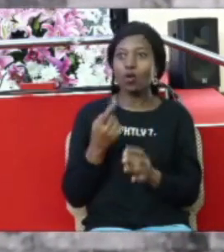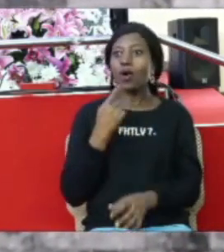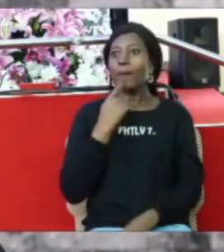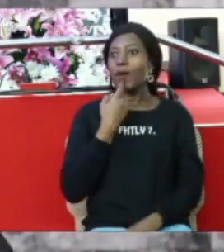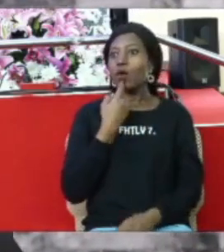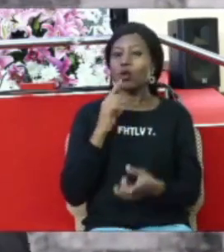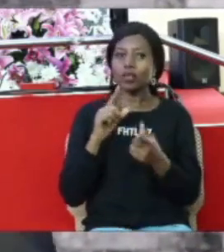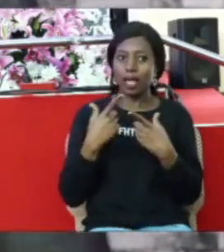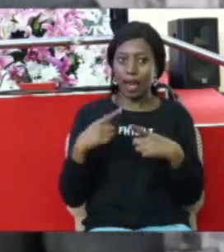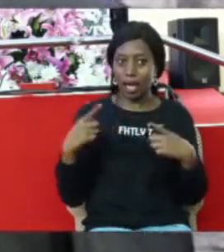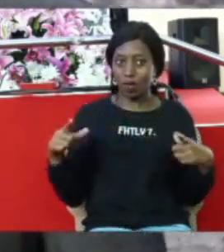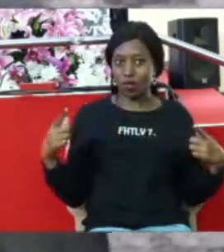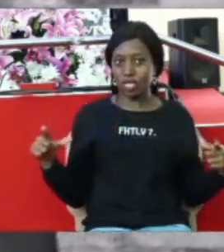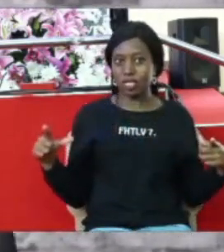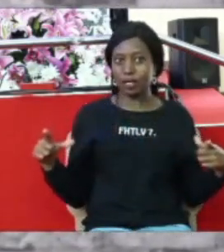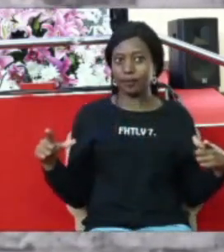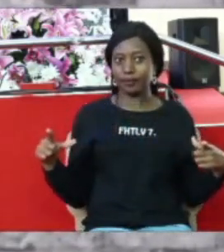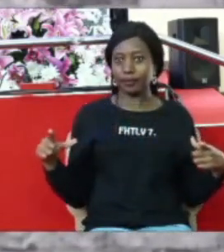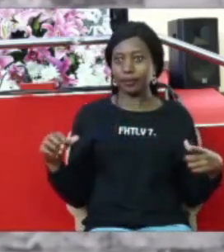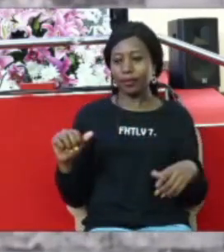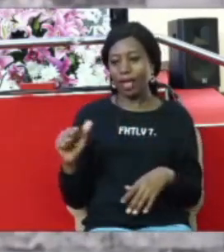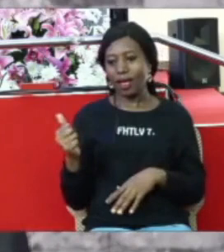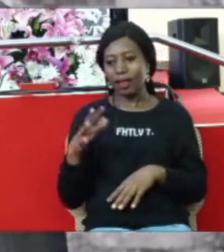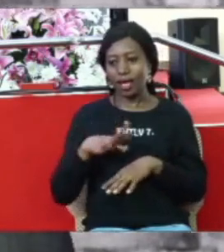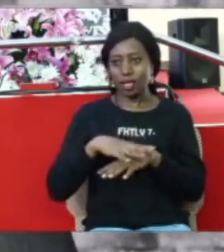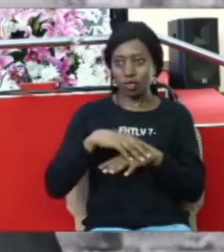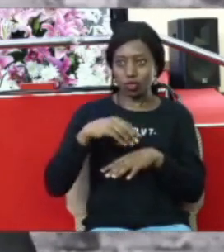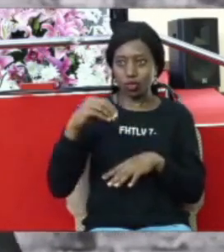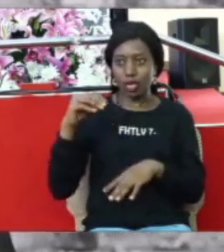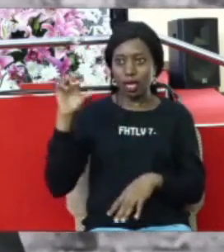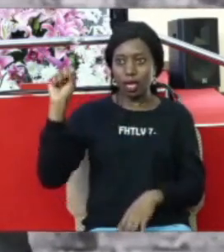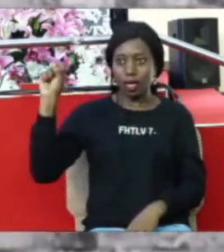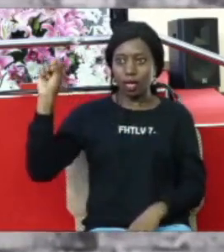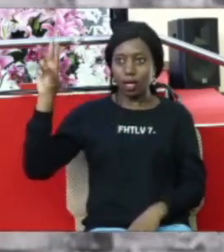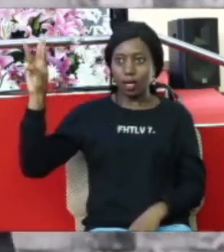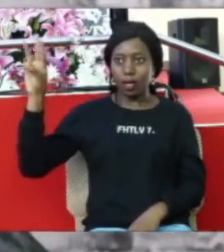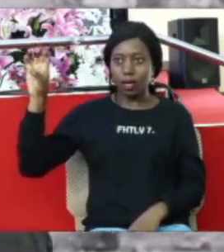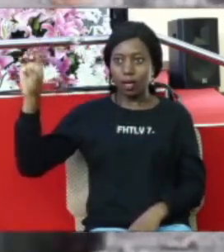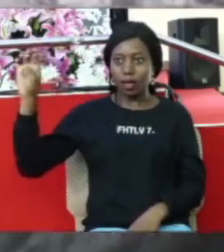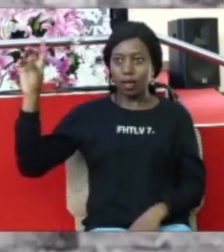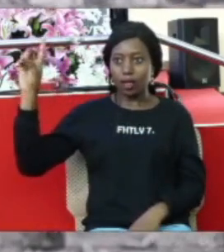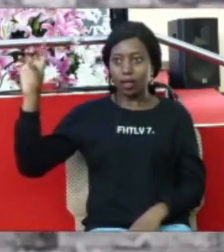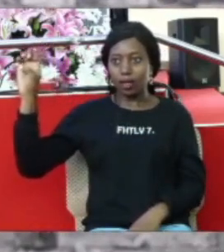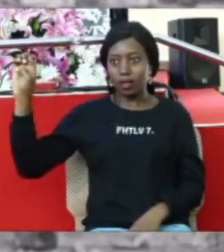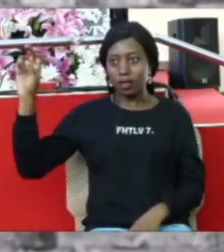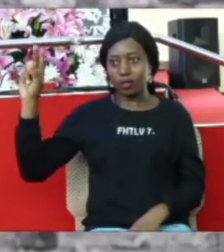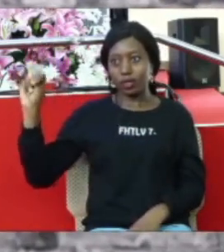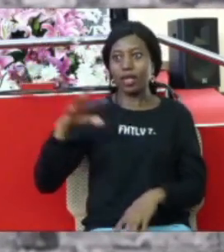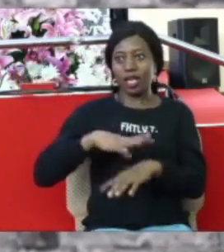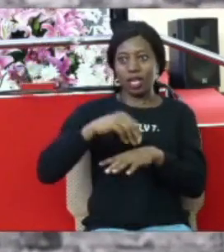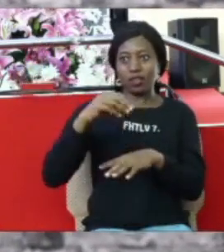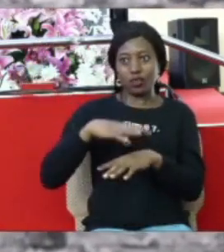Kiswedish. Anamaliza, mswedish anaweka Kiingereza. Ananimina, ananitumbuka, ninapata. Na mimi napatia. Sio ni